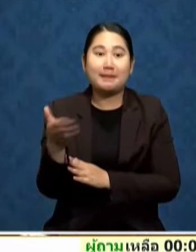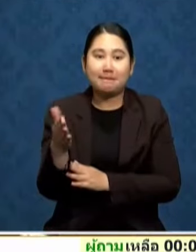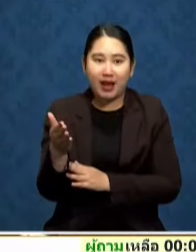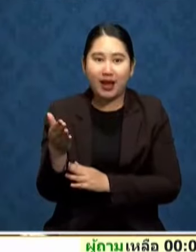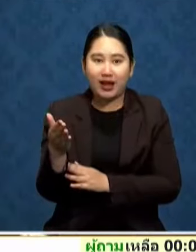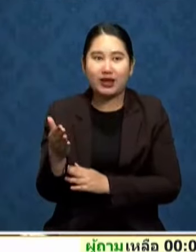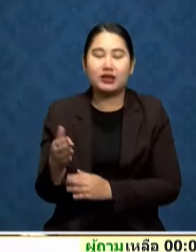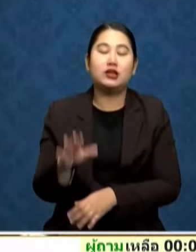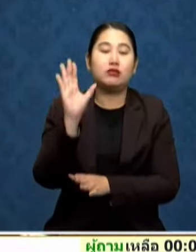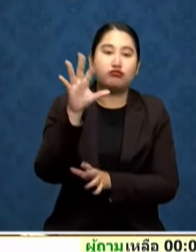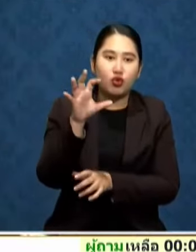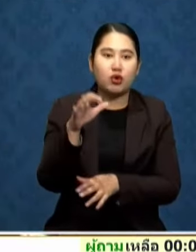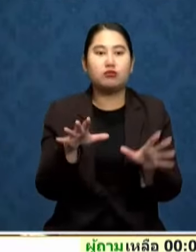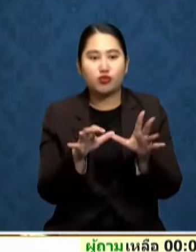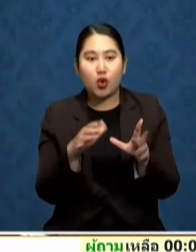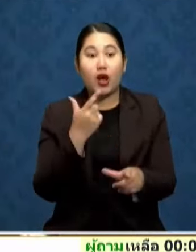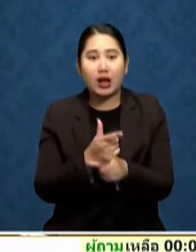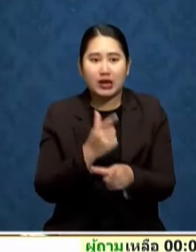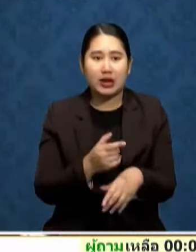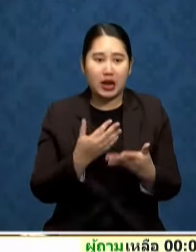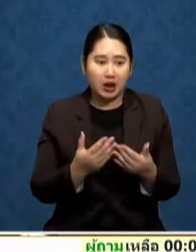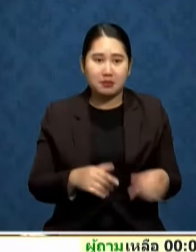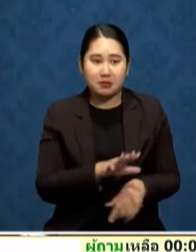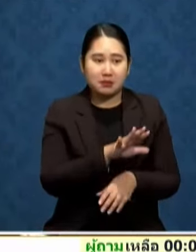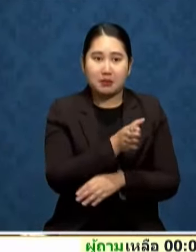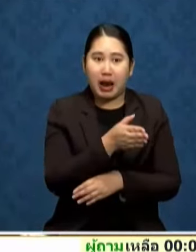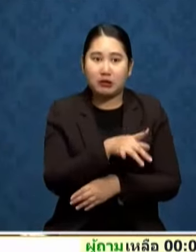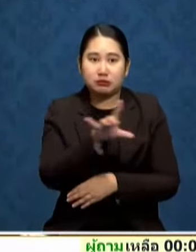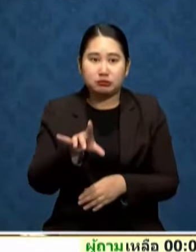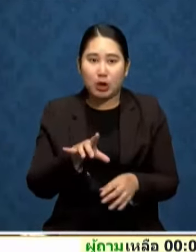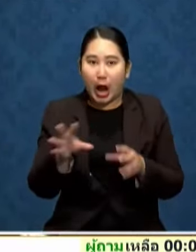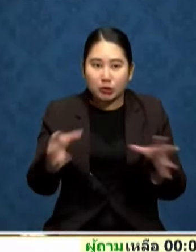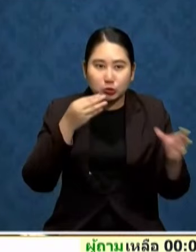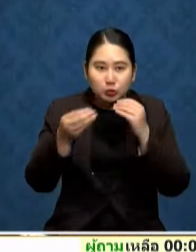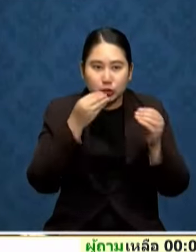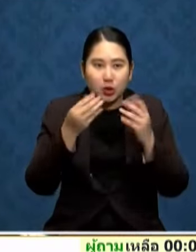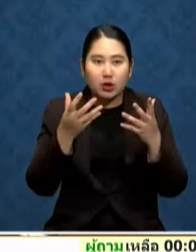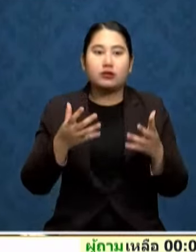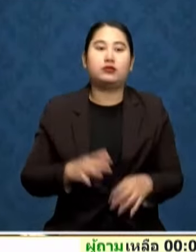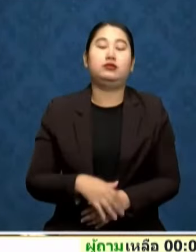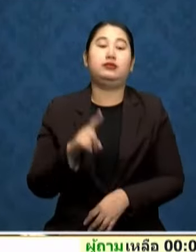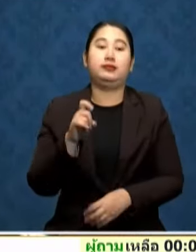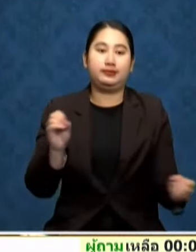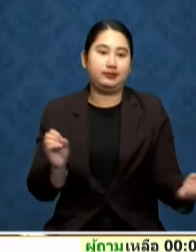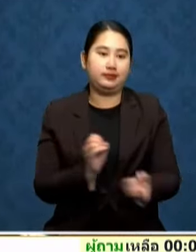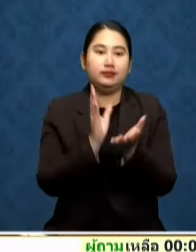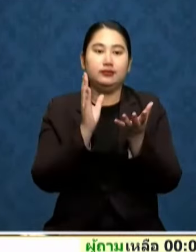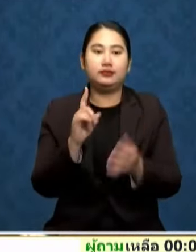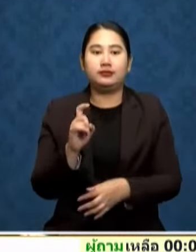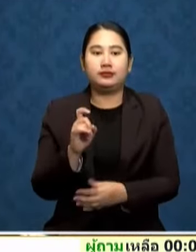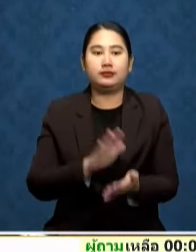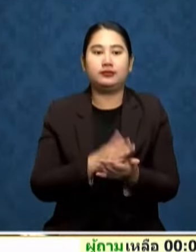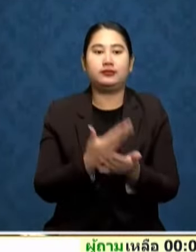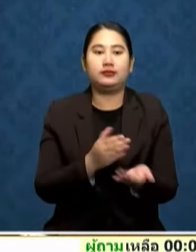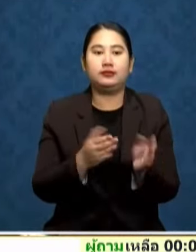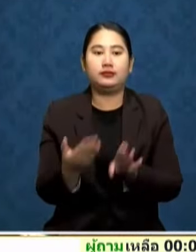าพ่อพันธุ์แม่พันธุ์กุ้งมาแล้วปลาสายพันธุ์นี้ลงไปจู่โจมไปกินเขาหมดบ่อนี่สร้างความเสียหายคล้ายๆแลม